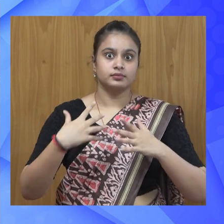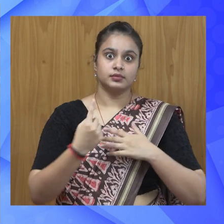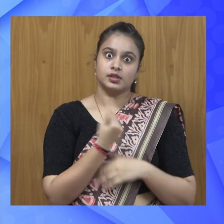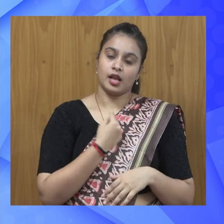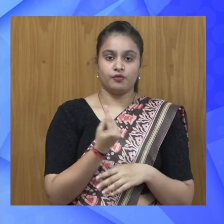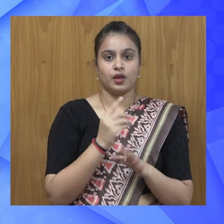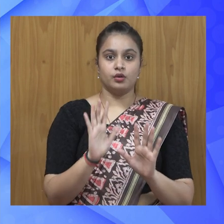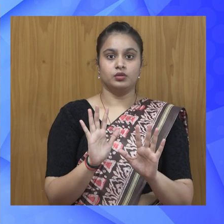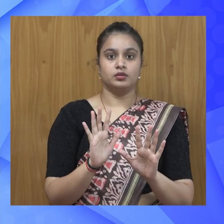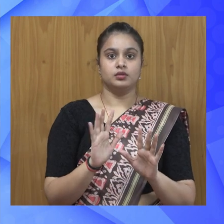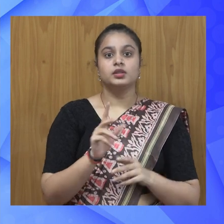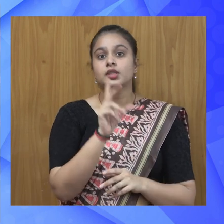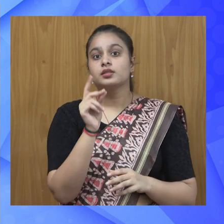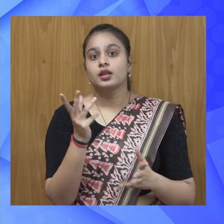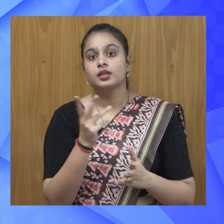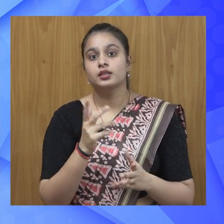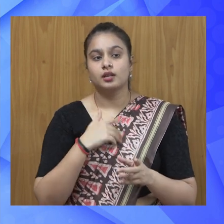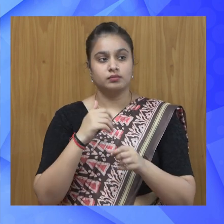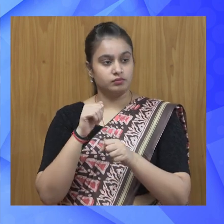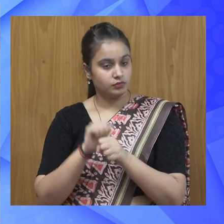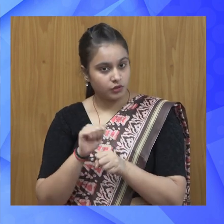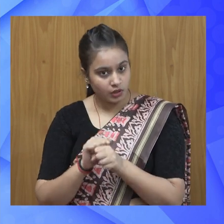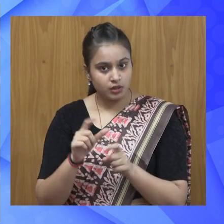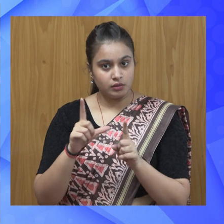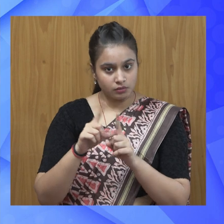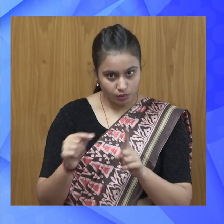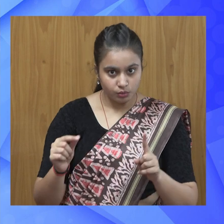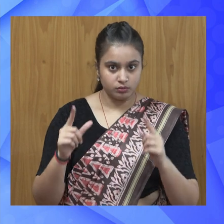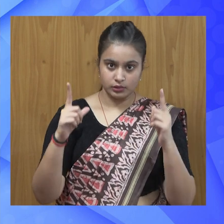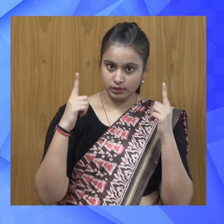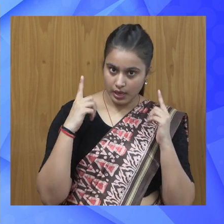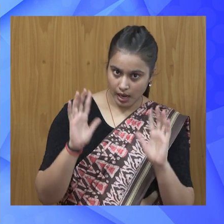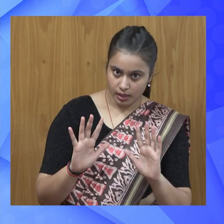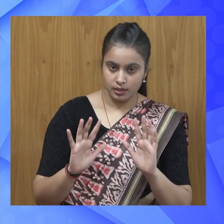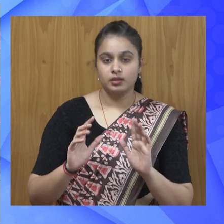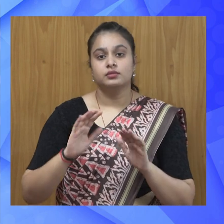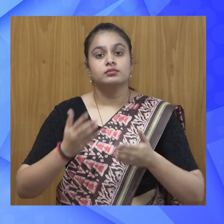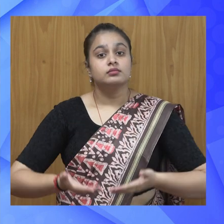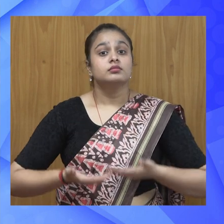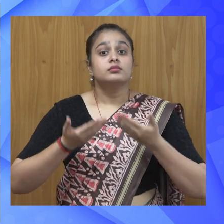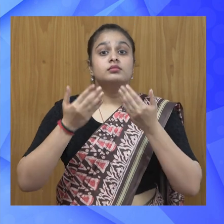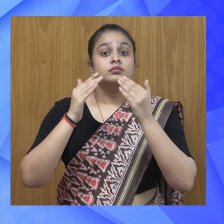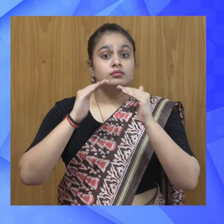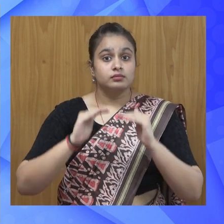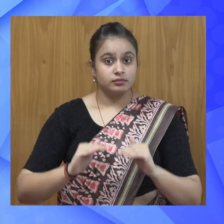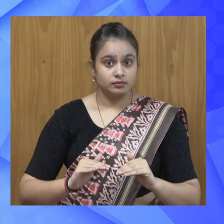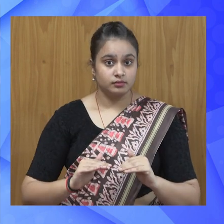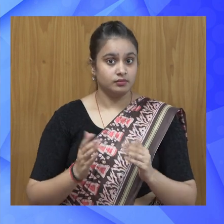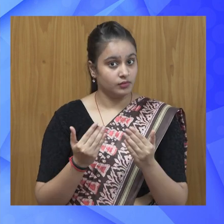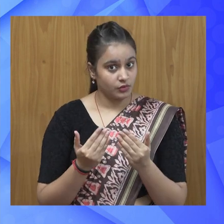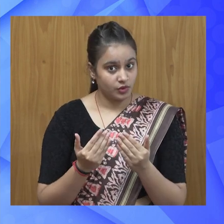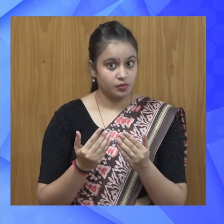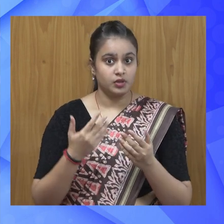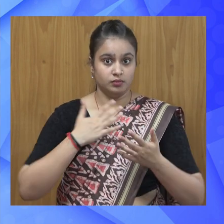टाइम आउट कहते हैं। दूसरा, अपने आप में काम करिए, जैसे हमने रिलैक्सेशन की बात बताई, डीप ब्रीदिंग करिए, उस वक्त में गहरी सांस लें, अपने